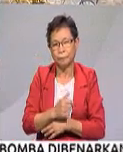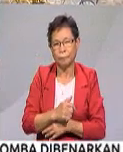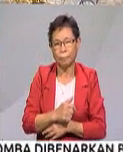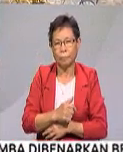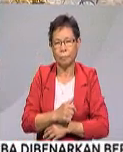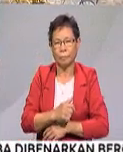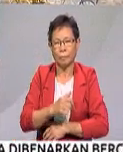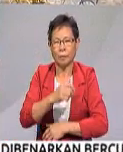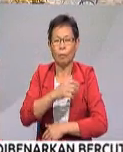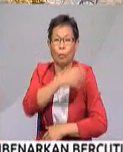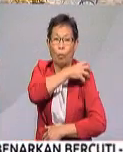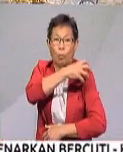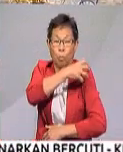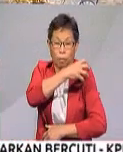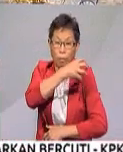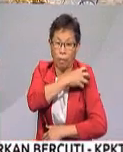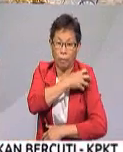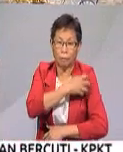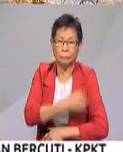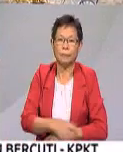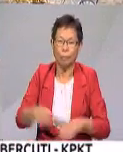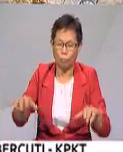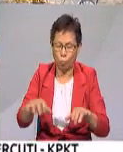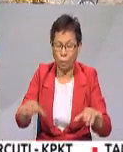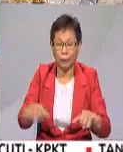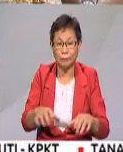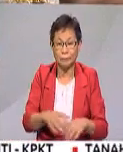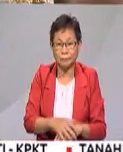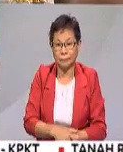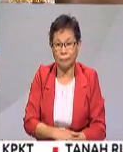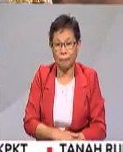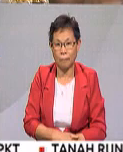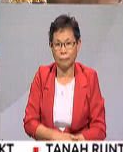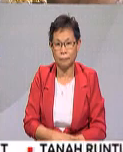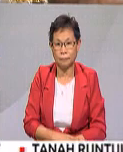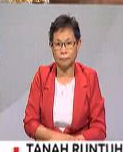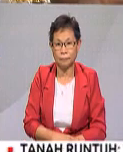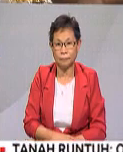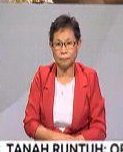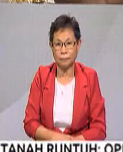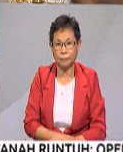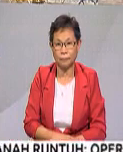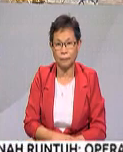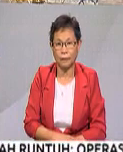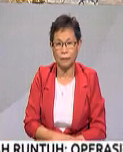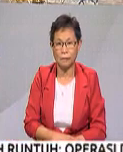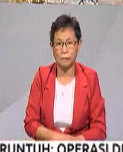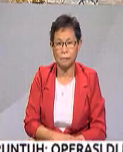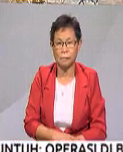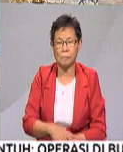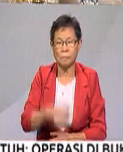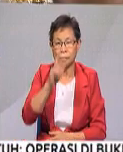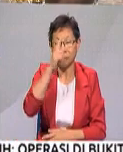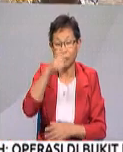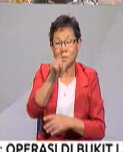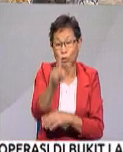ni ada orang buat satu orang untuk buat kutipan sampah